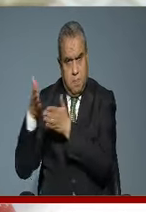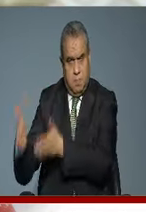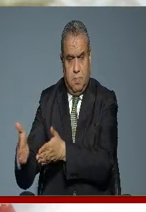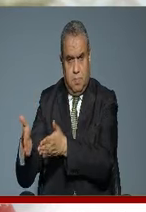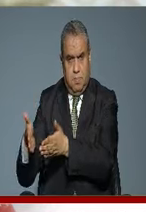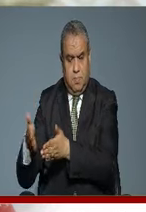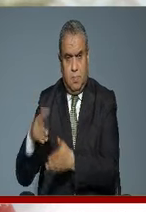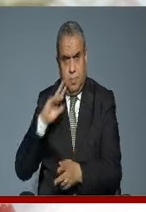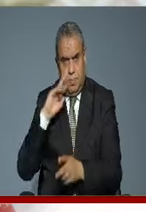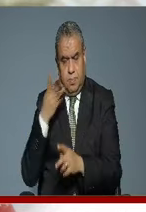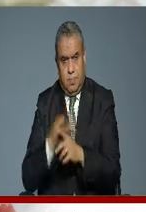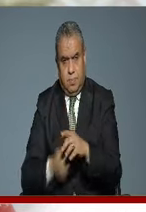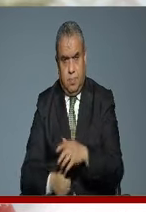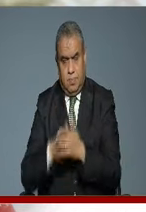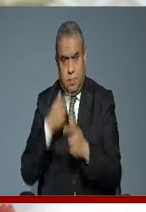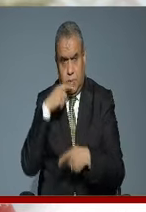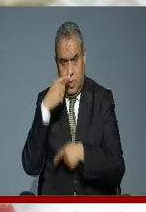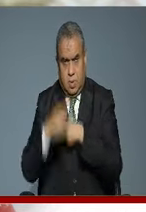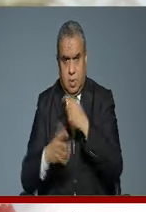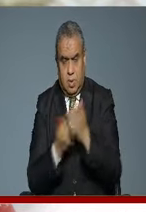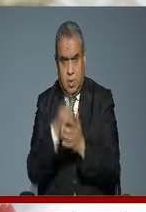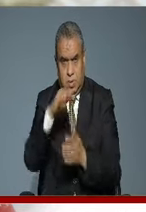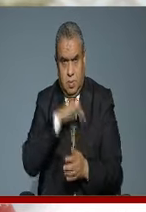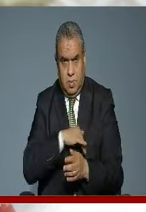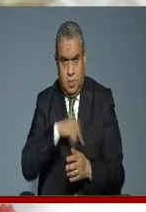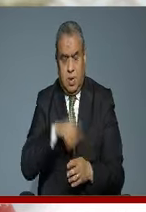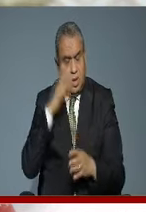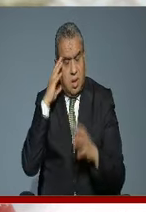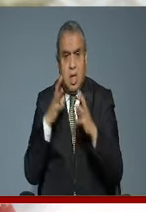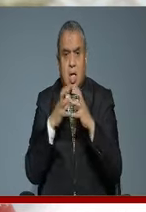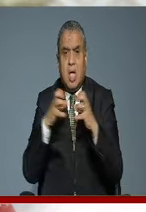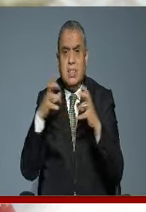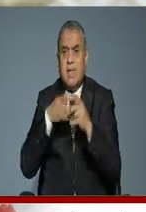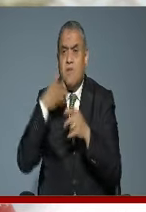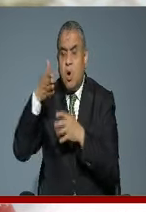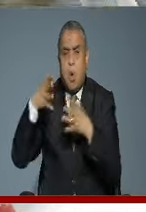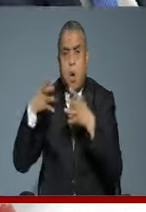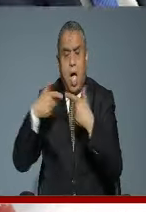ونحن بالرغم أن ليس لدي أي تفسير لهذه الحرب،